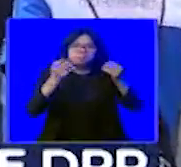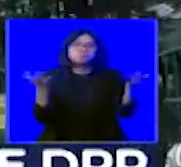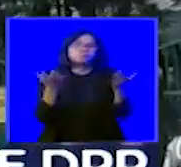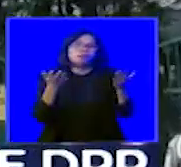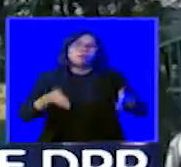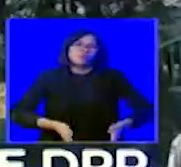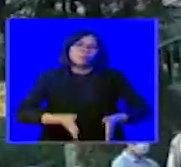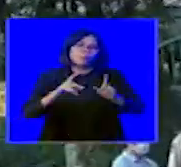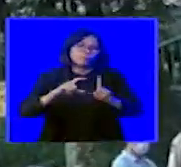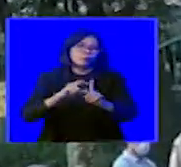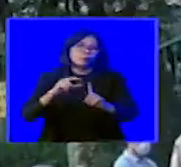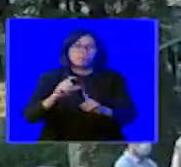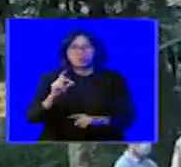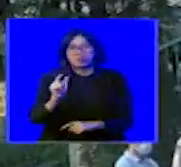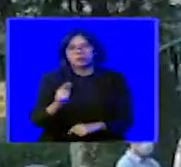RI